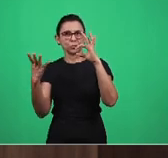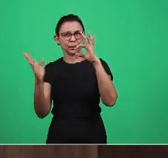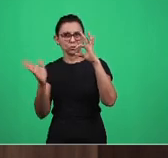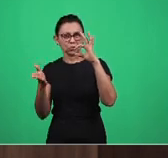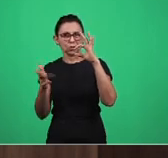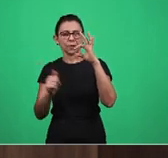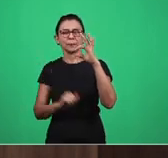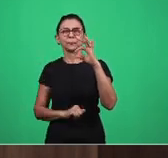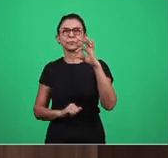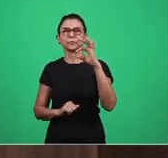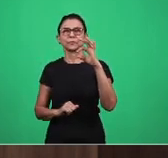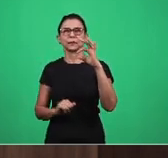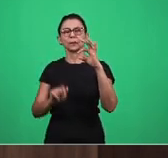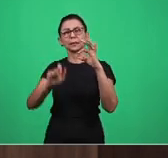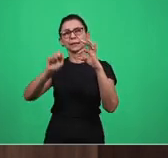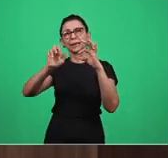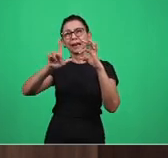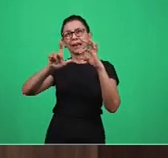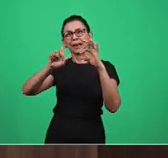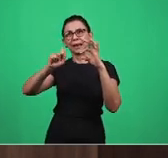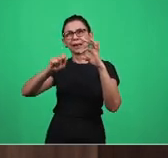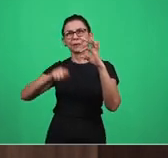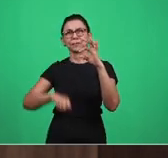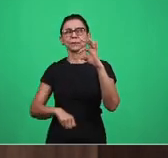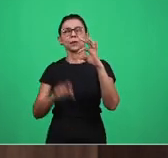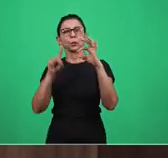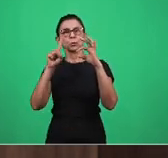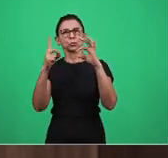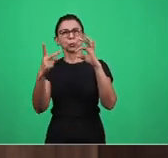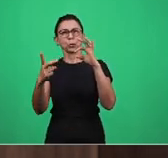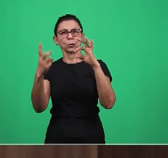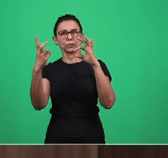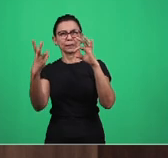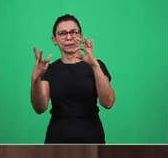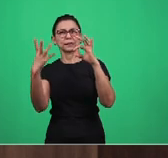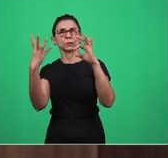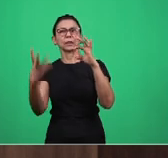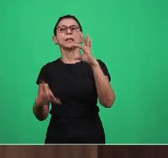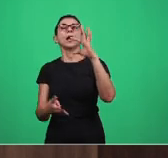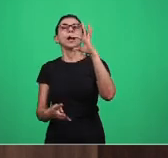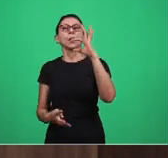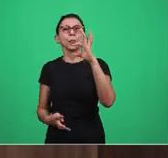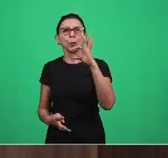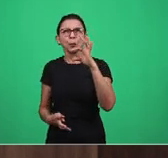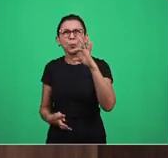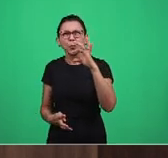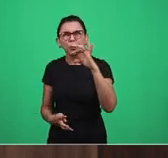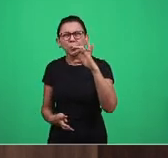1, 2, 3, 4.